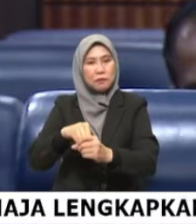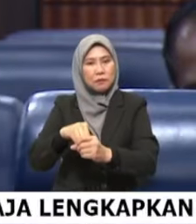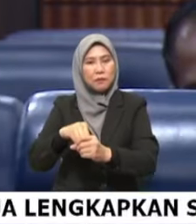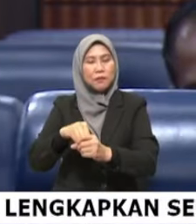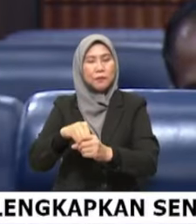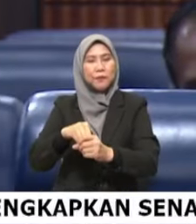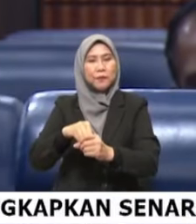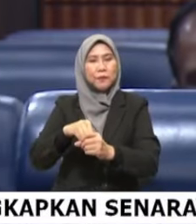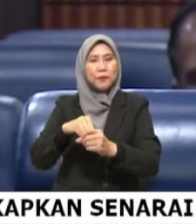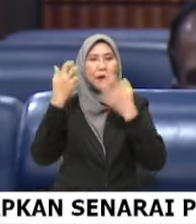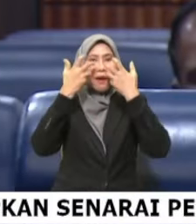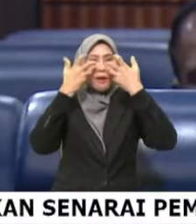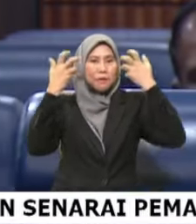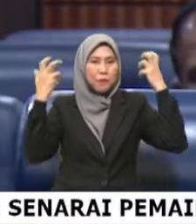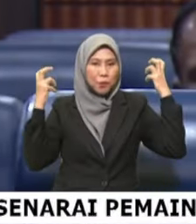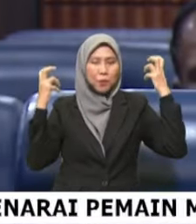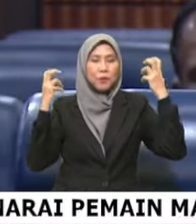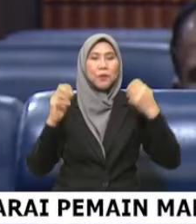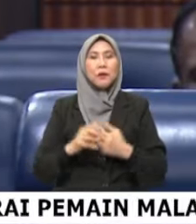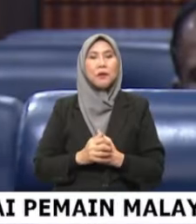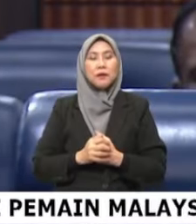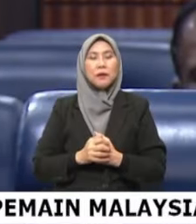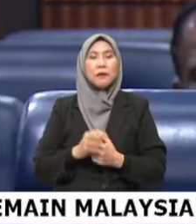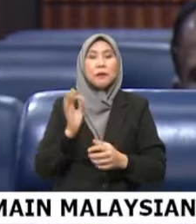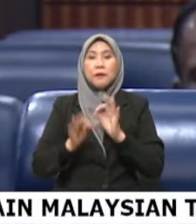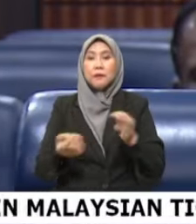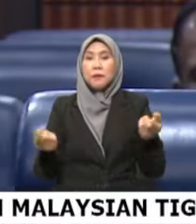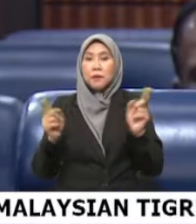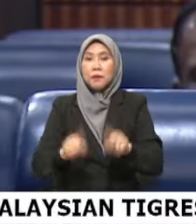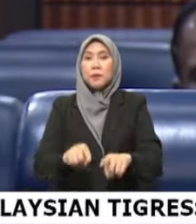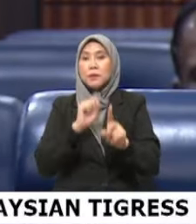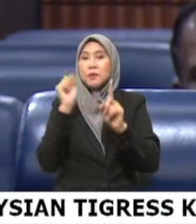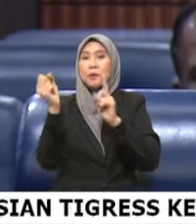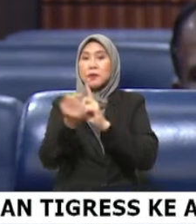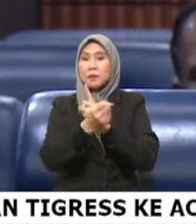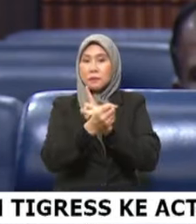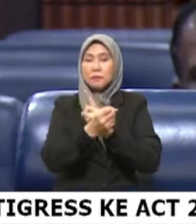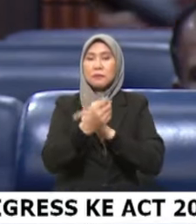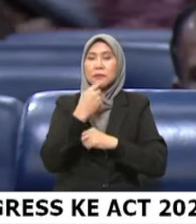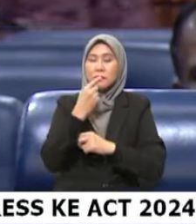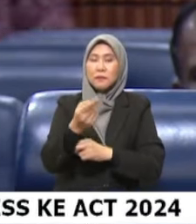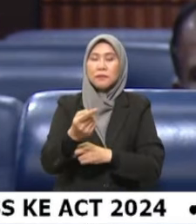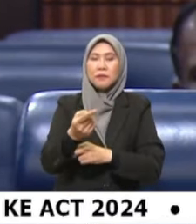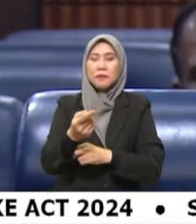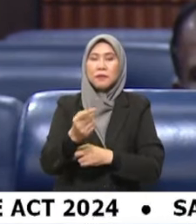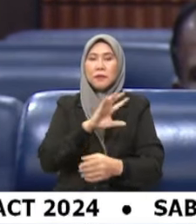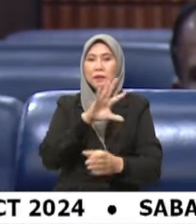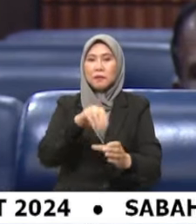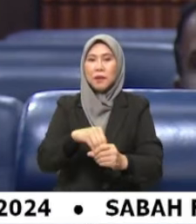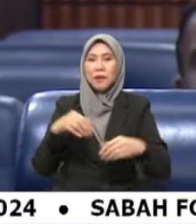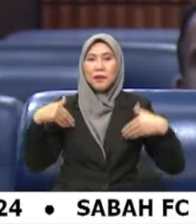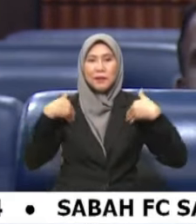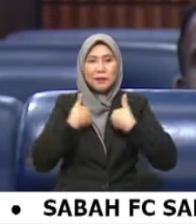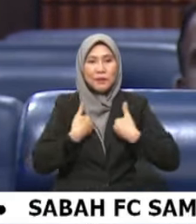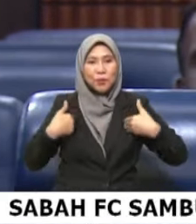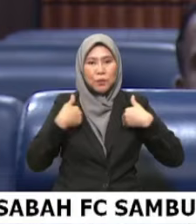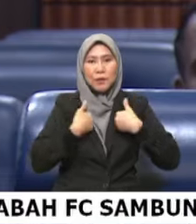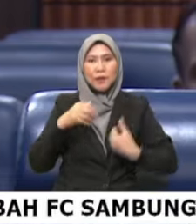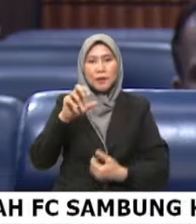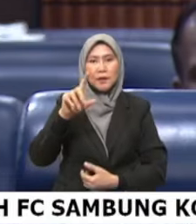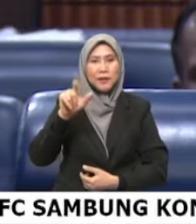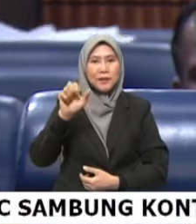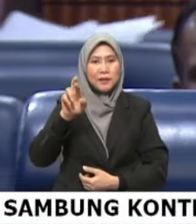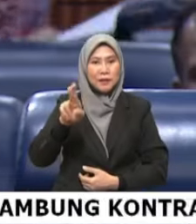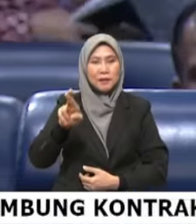Malaya. Apabila berlaku situasi mencemaskan melibatkan hidupan liar termasuk harimau